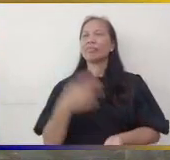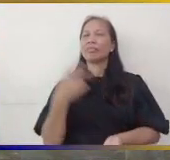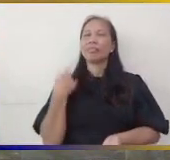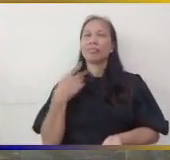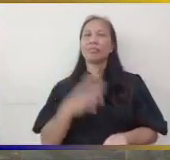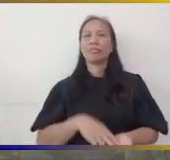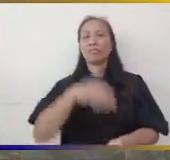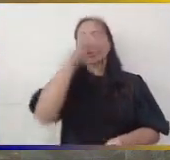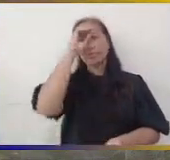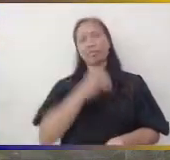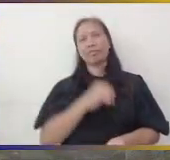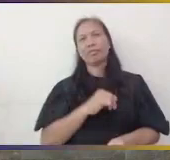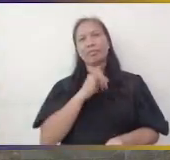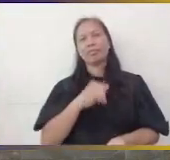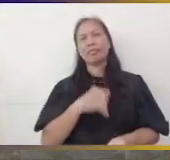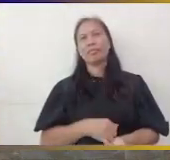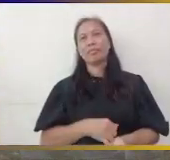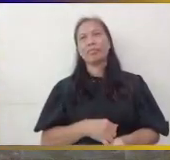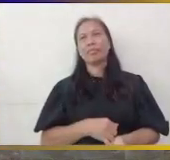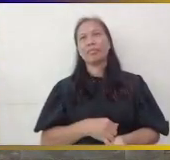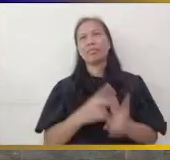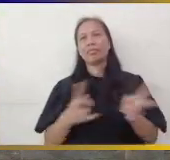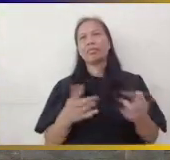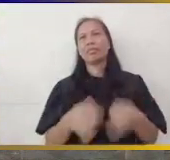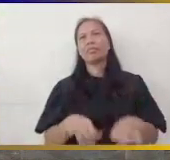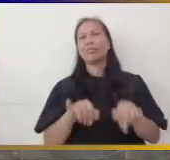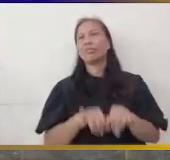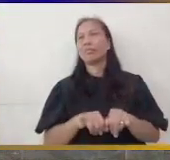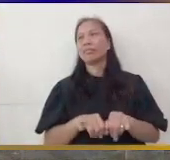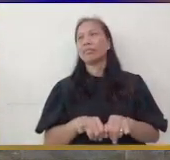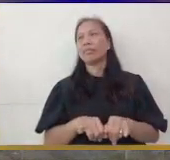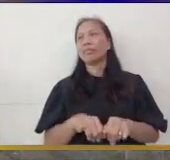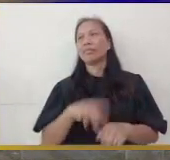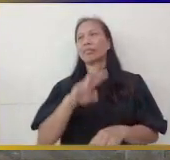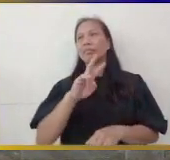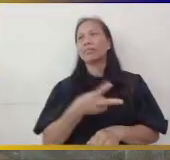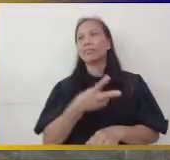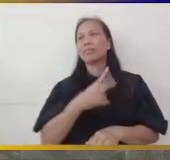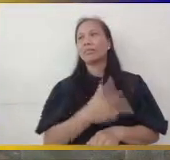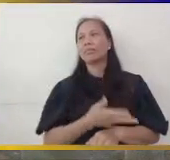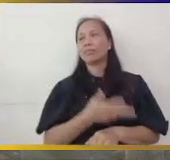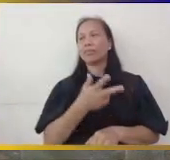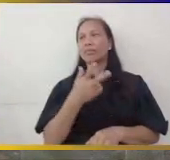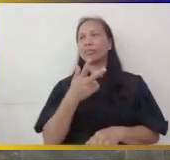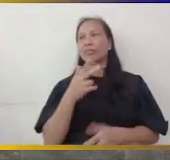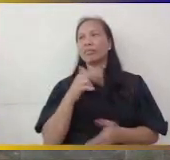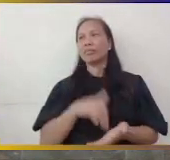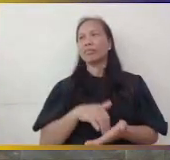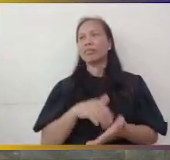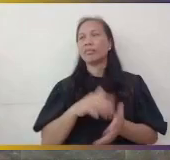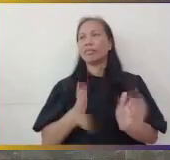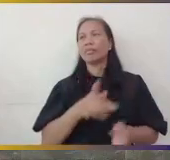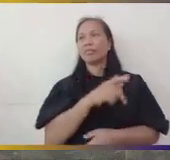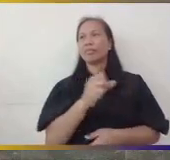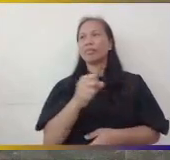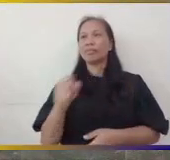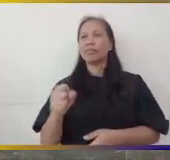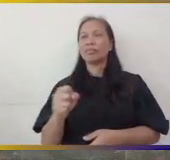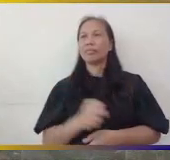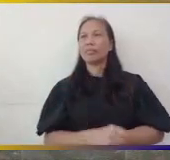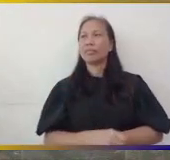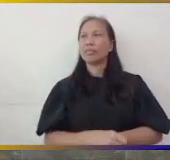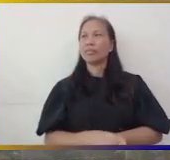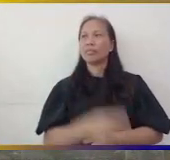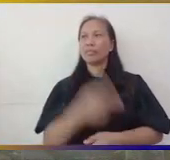nito because like I said the reason Alam niyo yan mga second year students and even sa mga dumaan sa amin pong klase third year the reason it